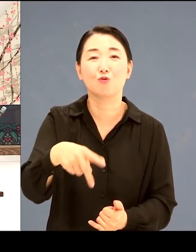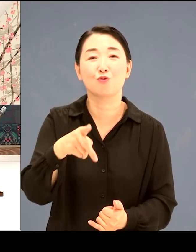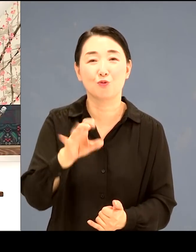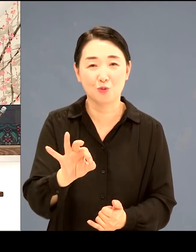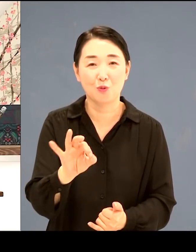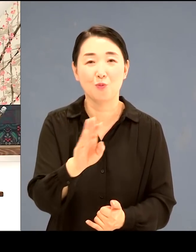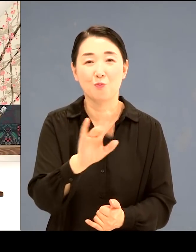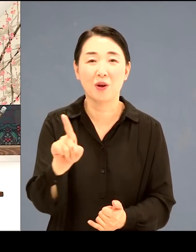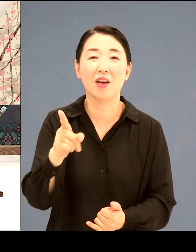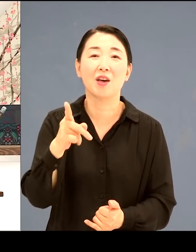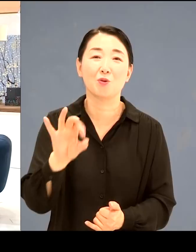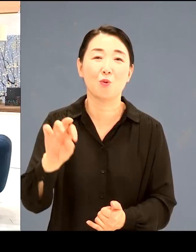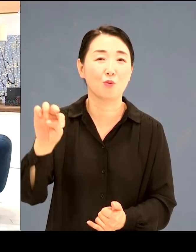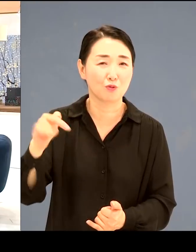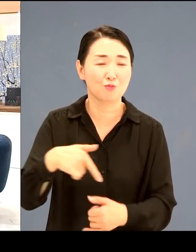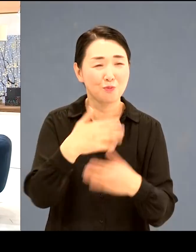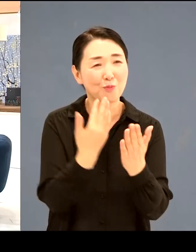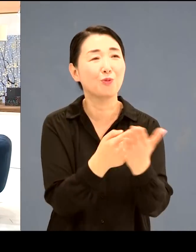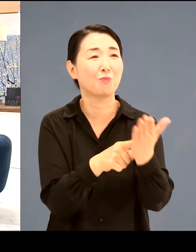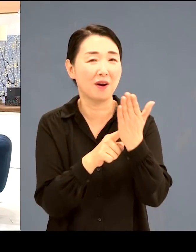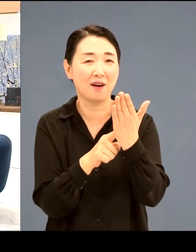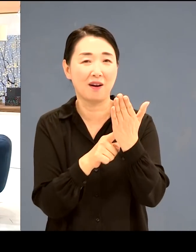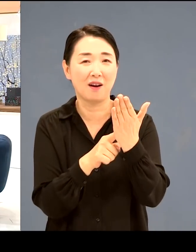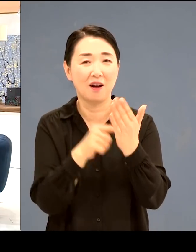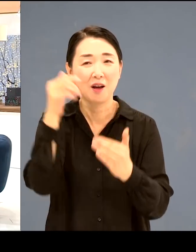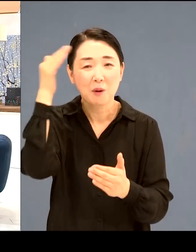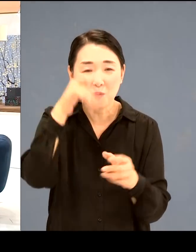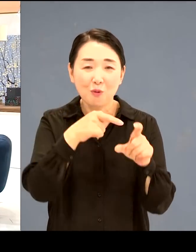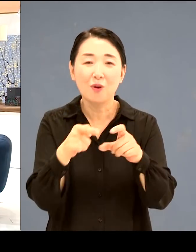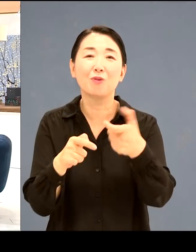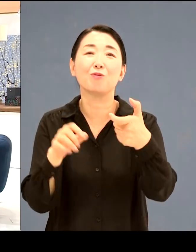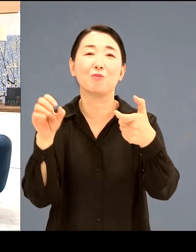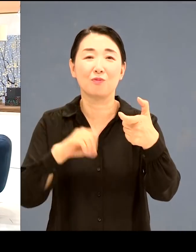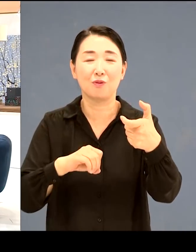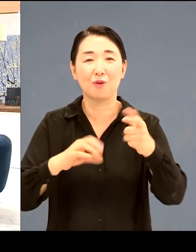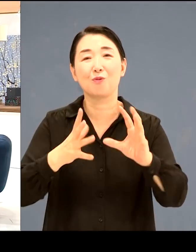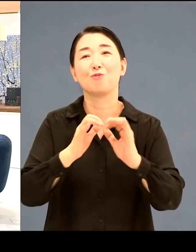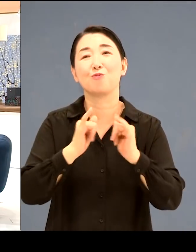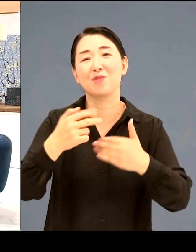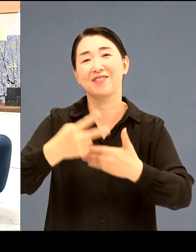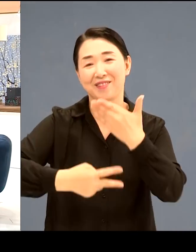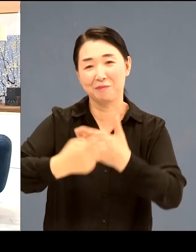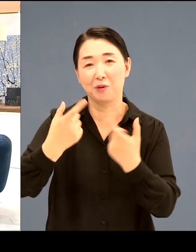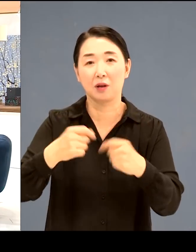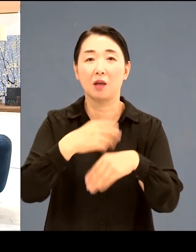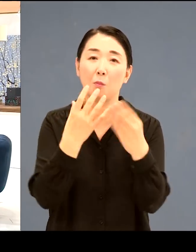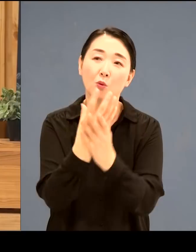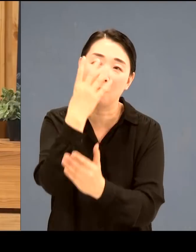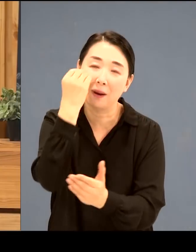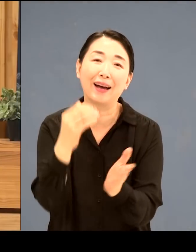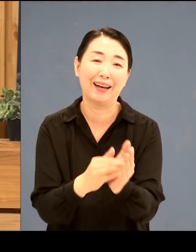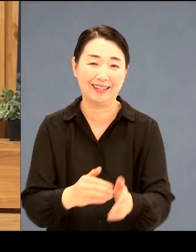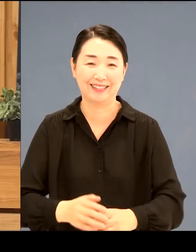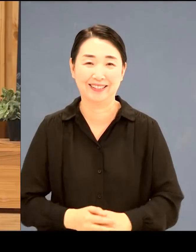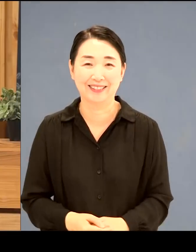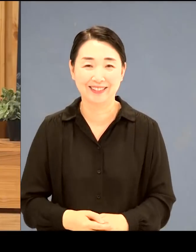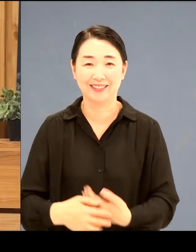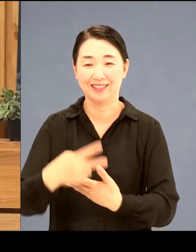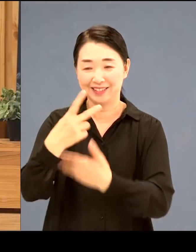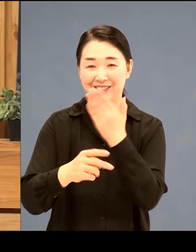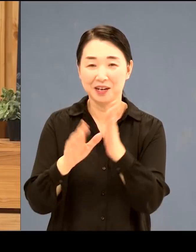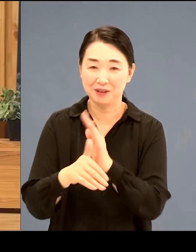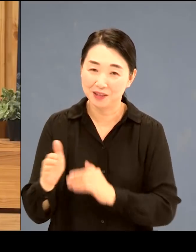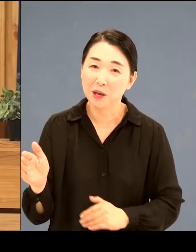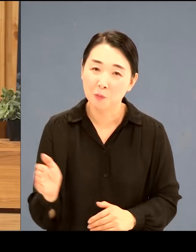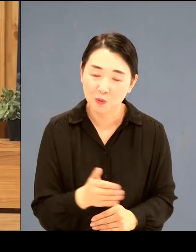거기서 씨 나왔죠. 다 거기 네네. 나왔어요. 시청률 60%. 와. 예, 국민 드라마. 정말 국민 예, 드라마. 그냥 다 봤죠. 그 드라마 때부터